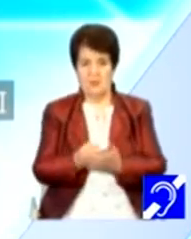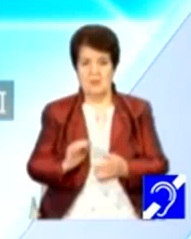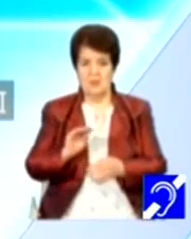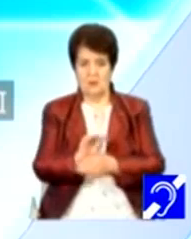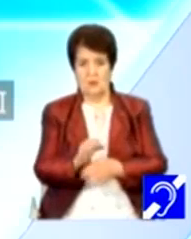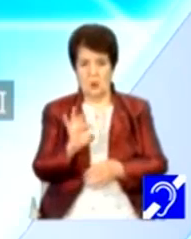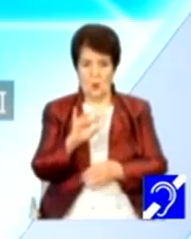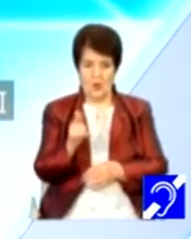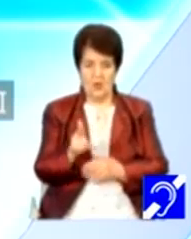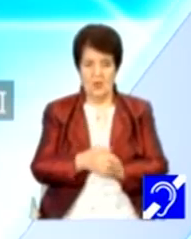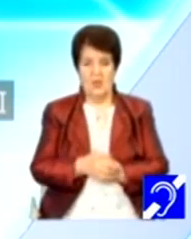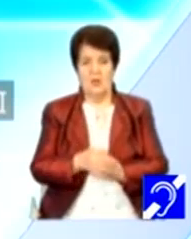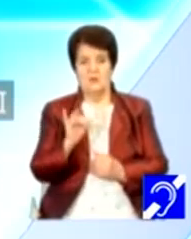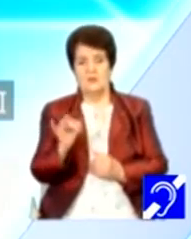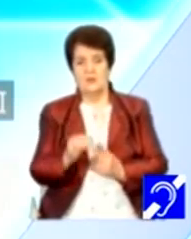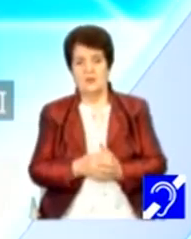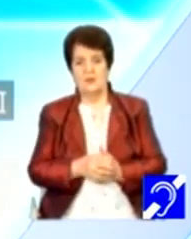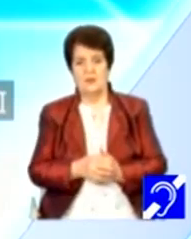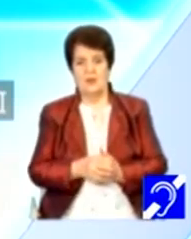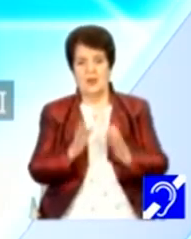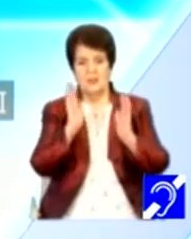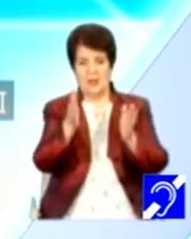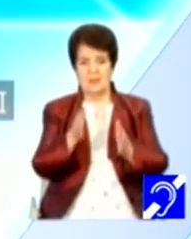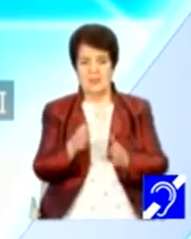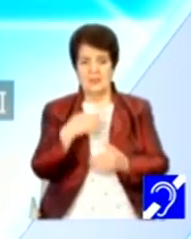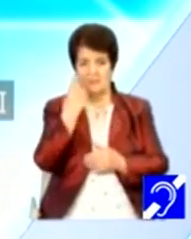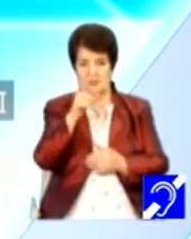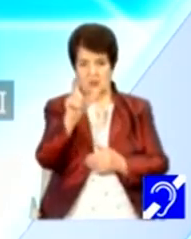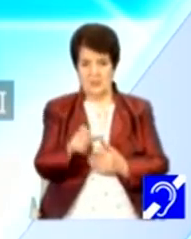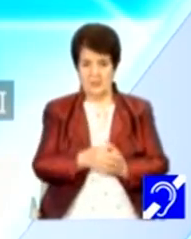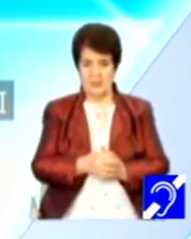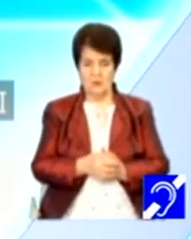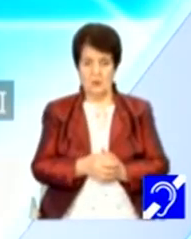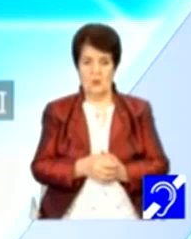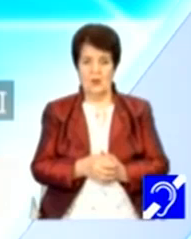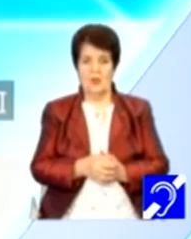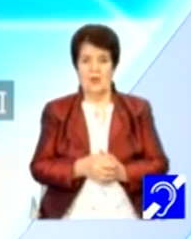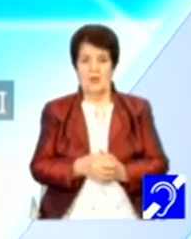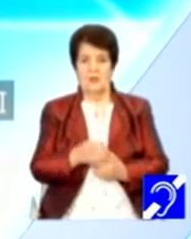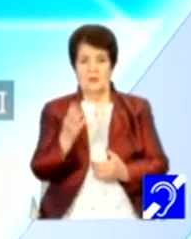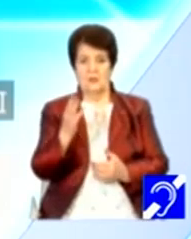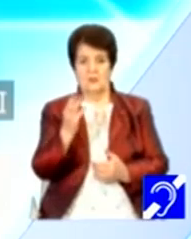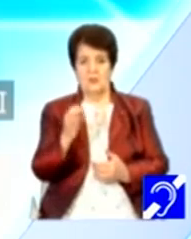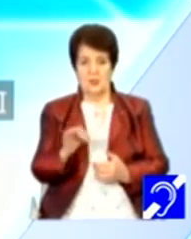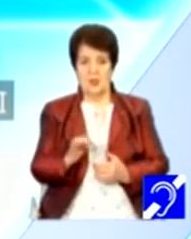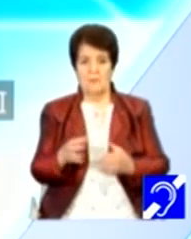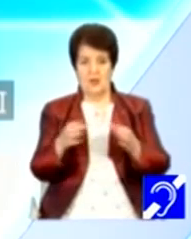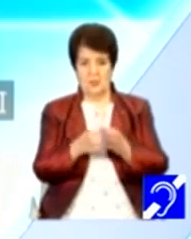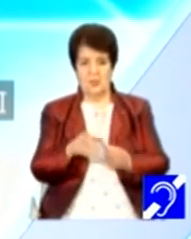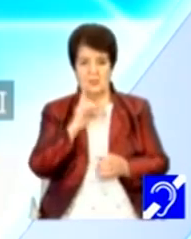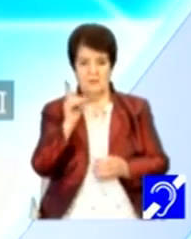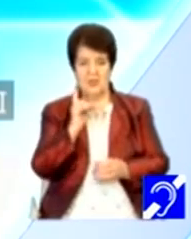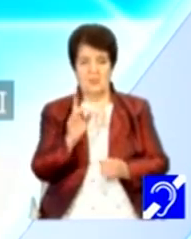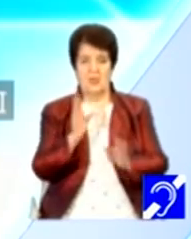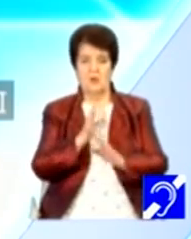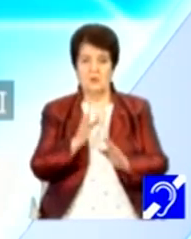adăugător ori... Da. Adresați-vă direct cetățeanului acum, dacă vreți. Da. Și Partidul Verde